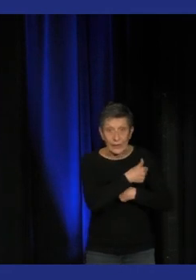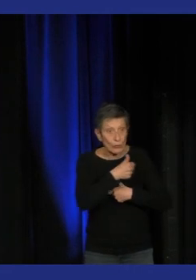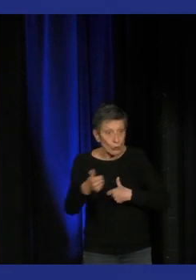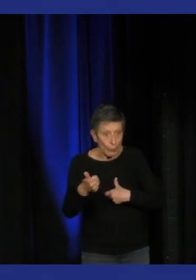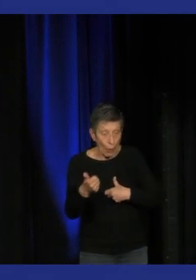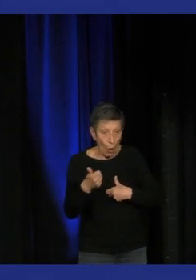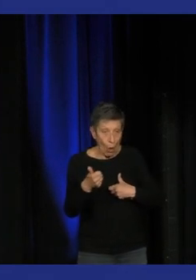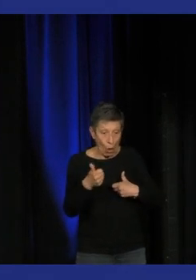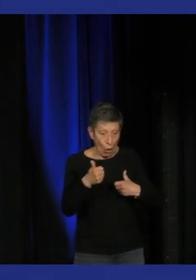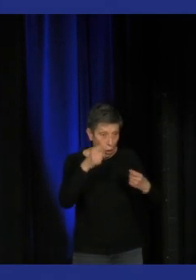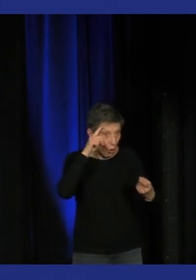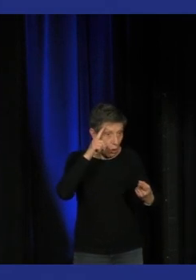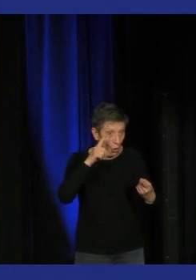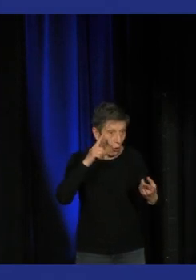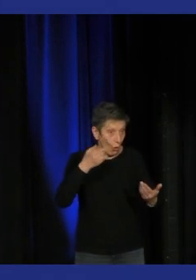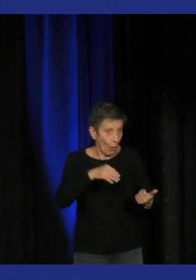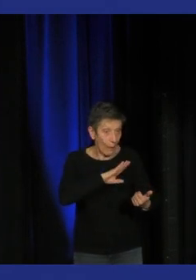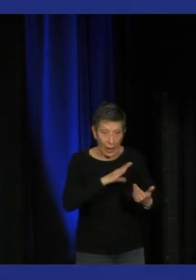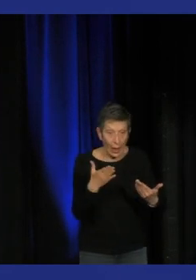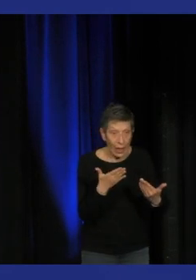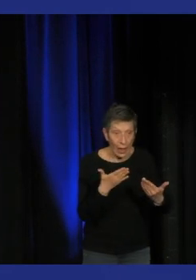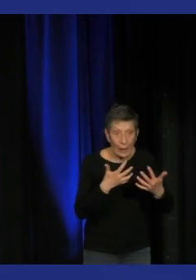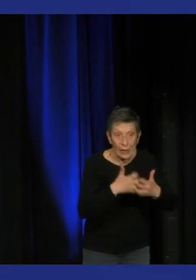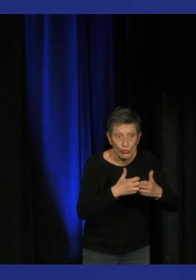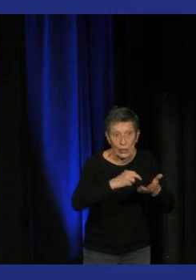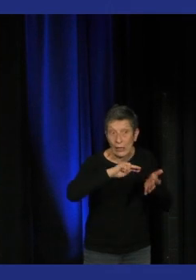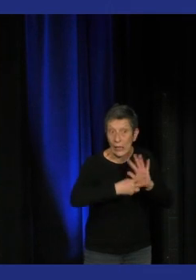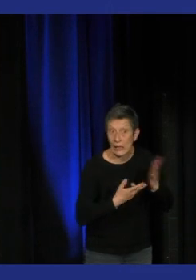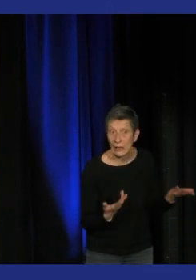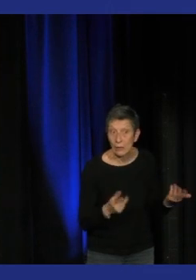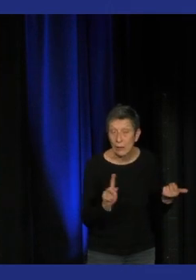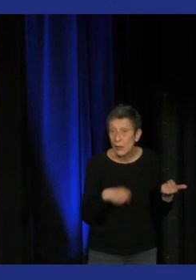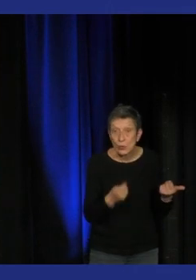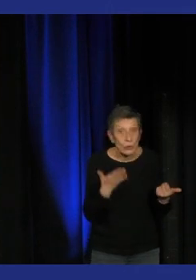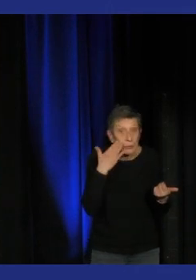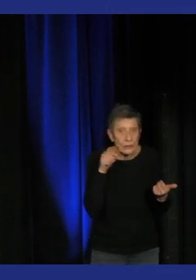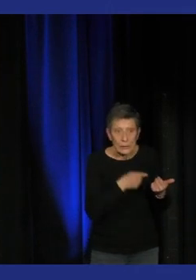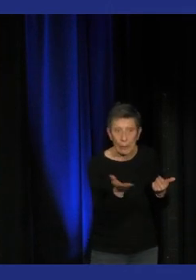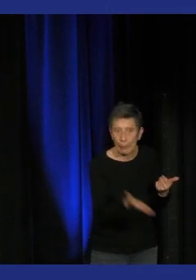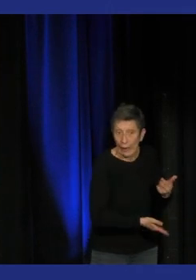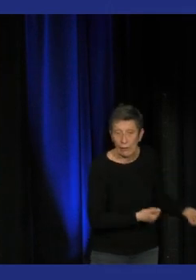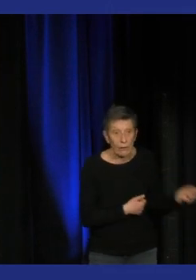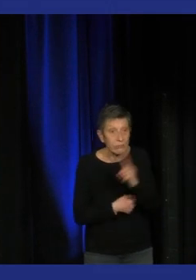handicap, dès que la technique est en panne, le handicap réapparaît de manière violente.